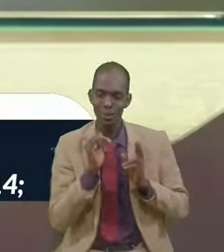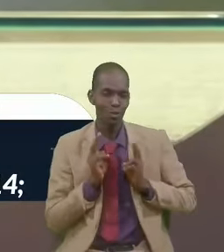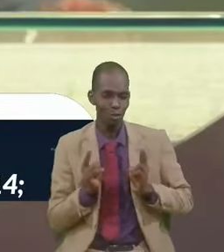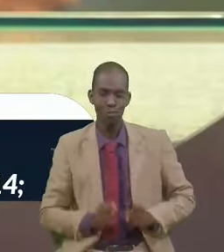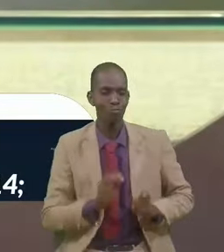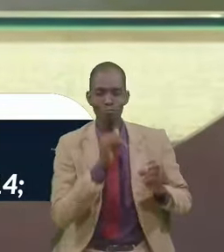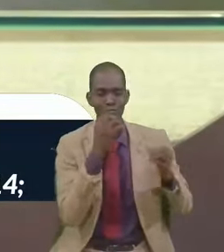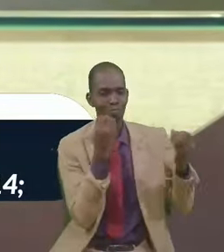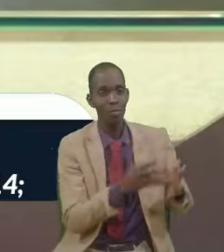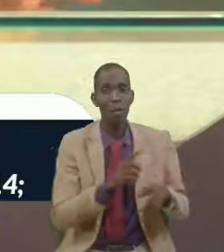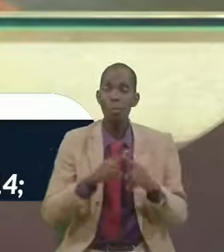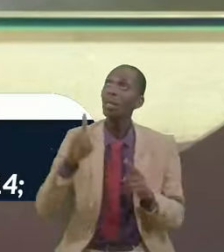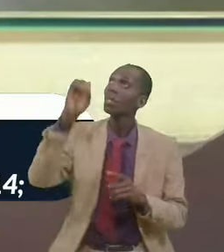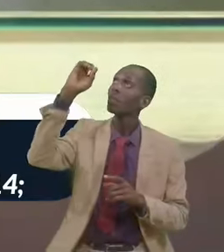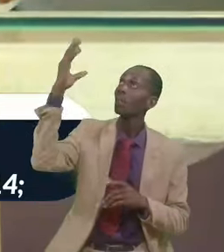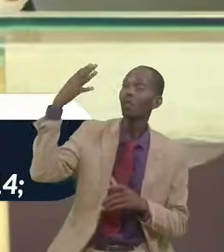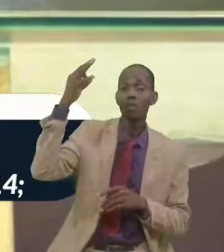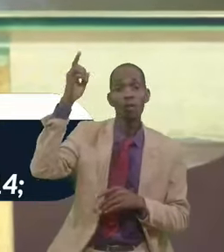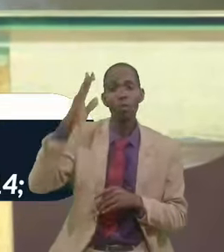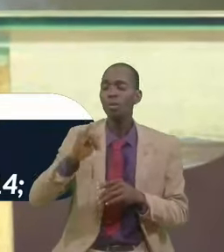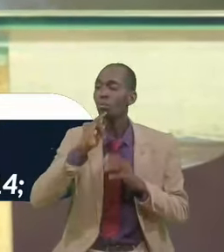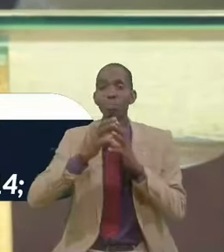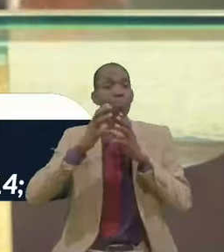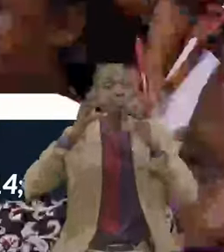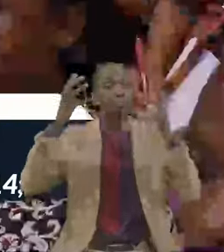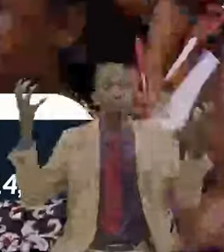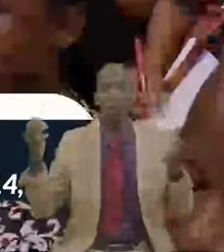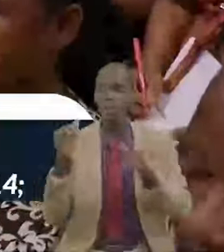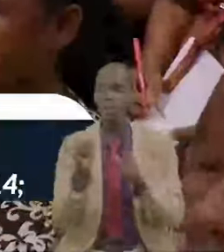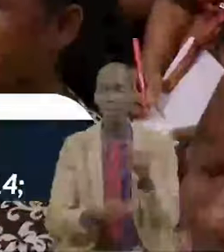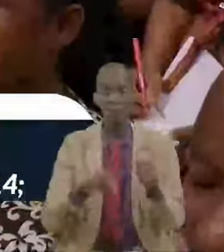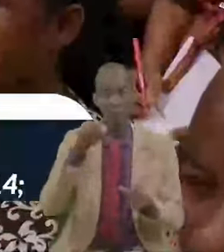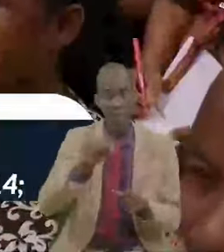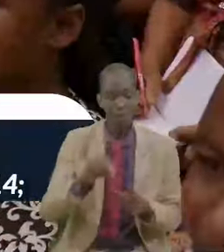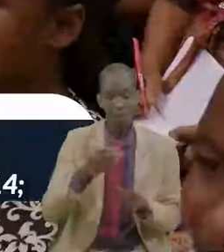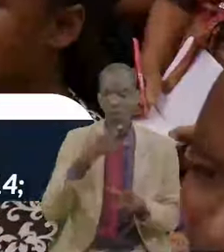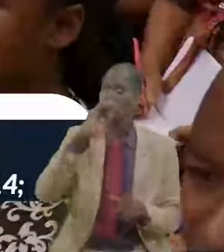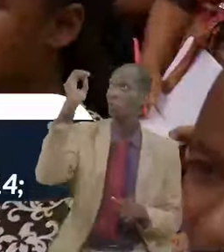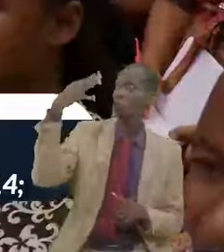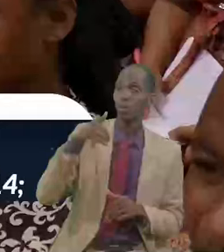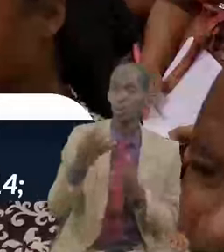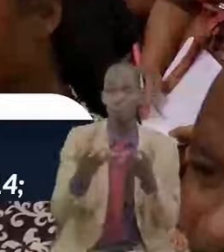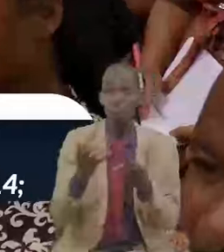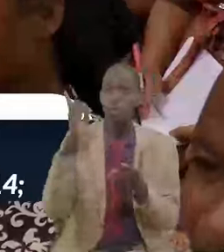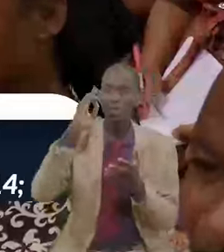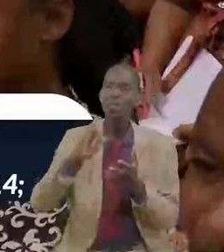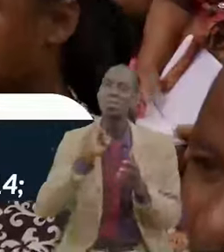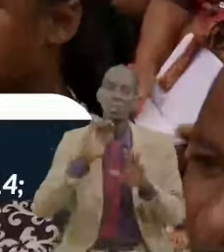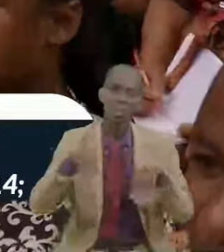si abondant que toute grâce dont vous aurez besoin ce soir vous est disponible. Parce que c'est